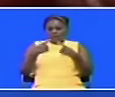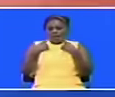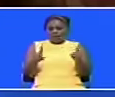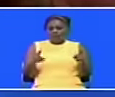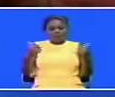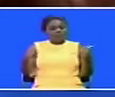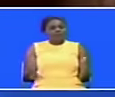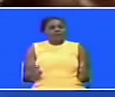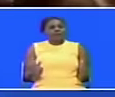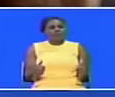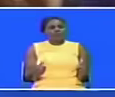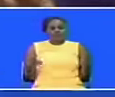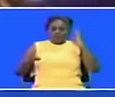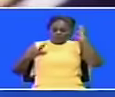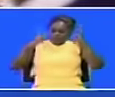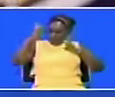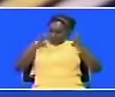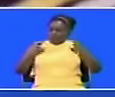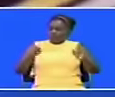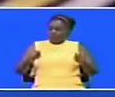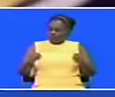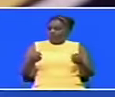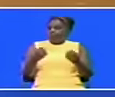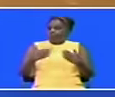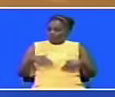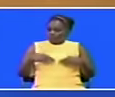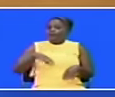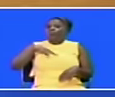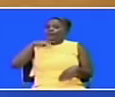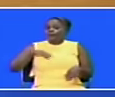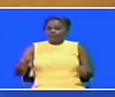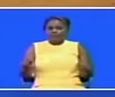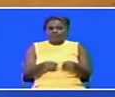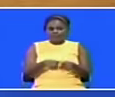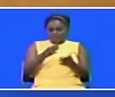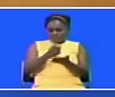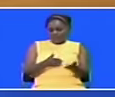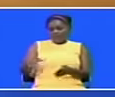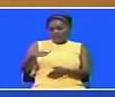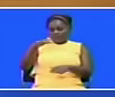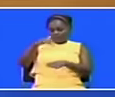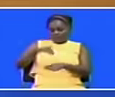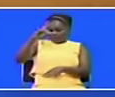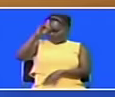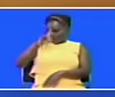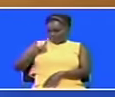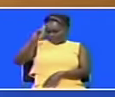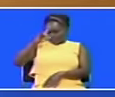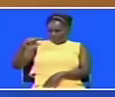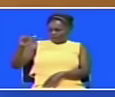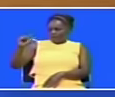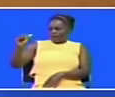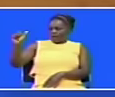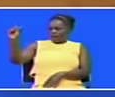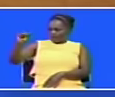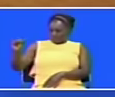rasmi, ipo hofu kwamba watu kadhaa wamefariki. Baadhi ya maeneo yaliyoathirika zaidi ni Ngalas,